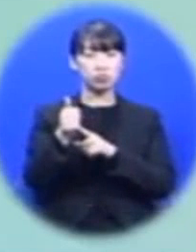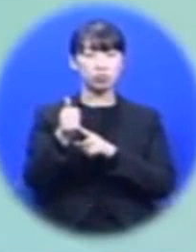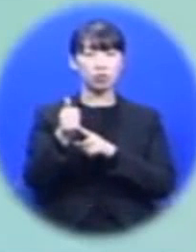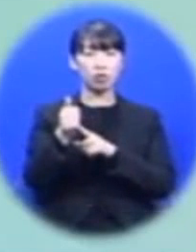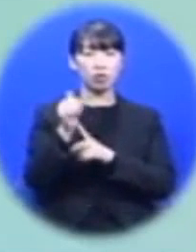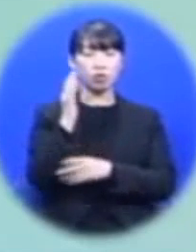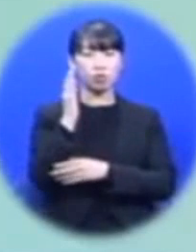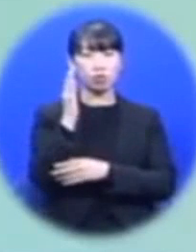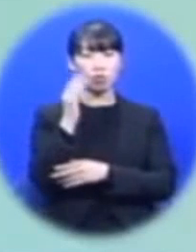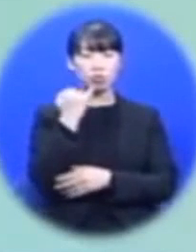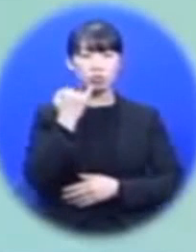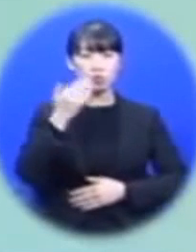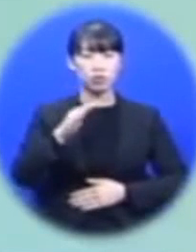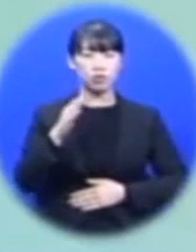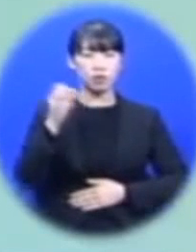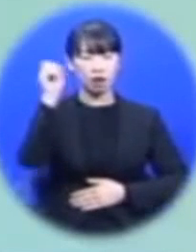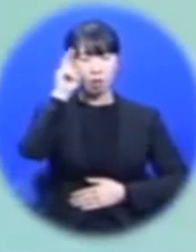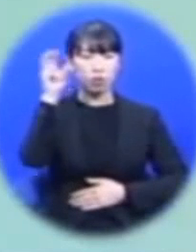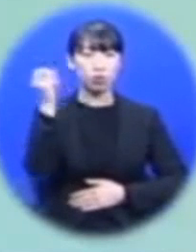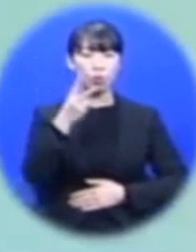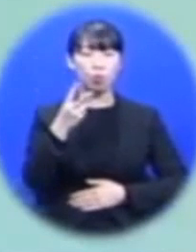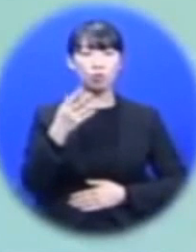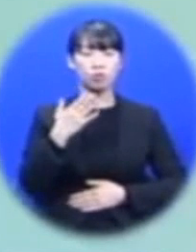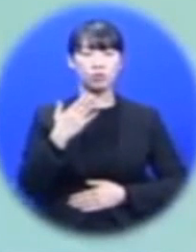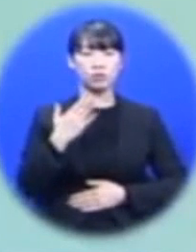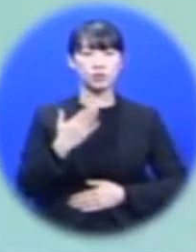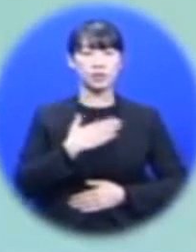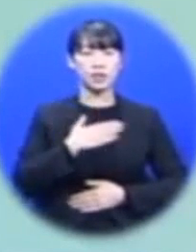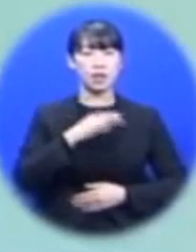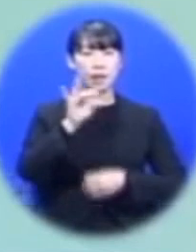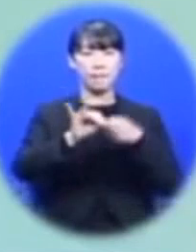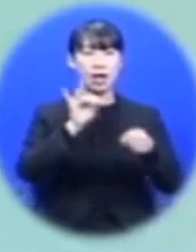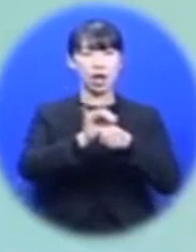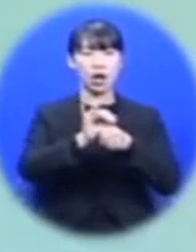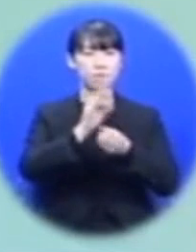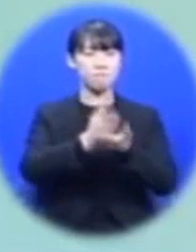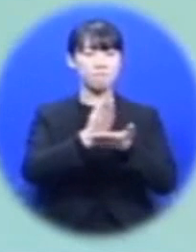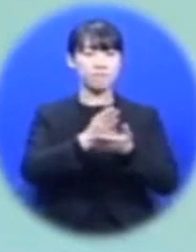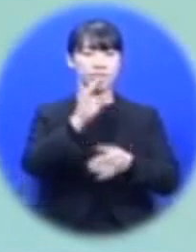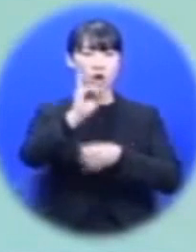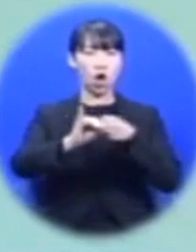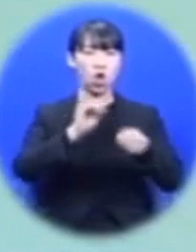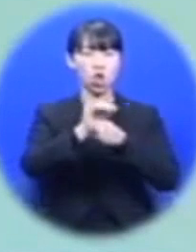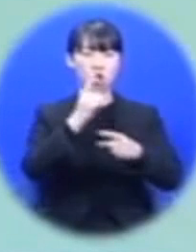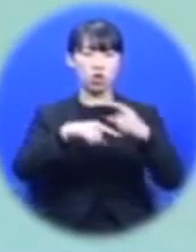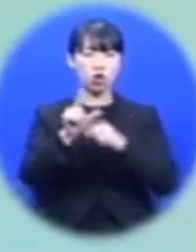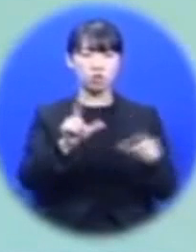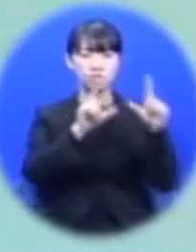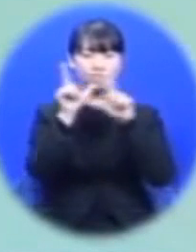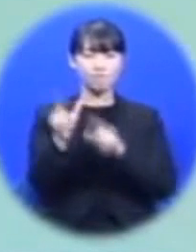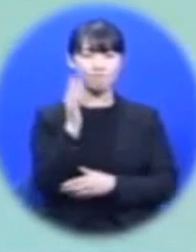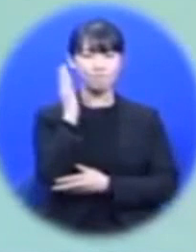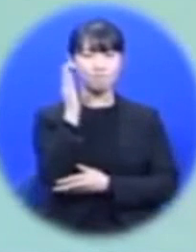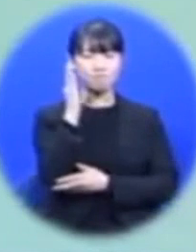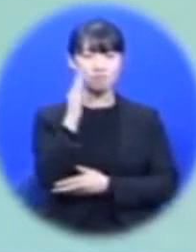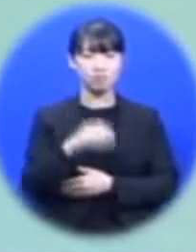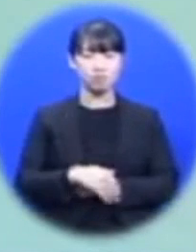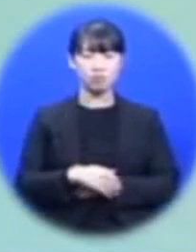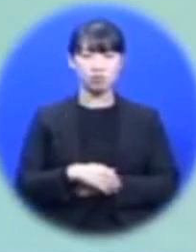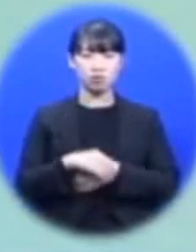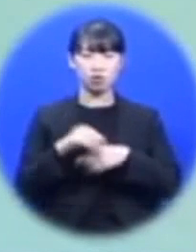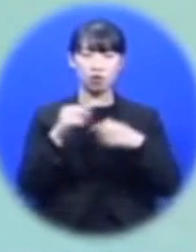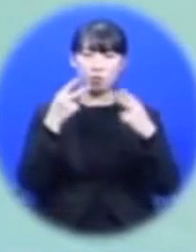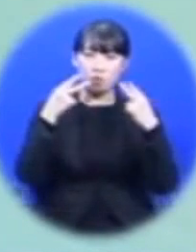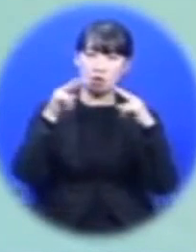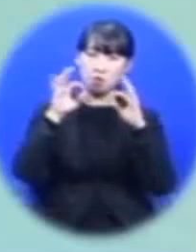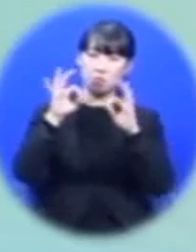정도인데 나는 천년도 더 살 겁니다 이래 가지고 교인들이 황당해 거예요